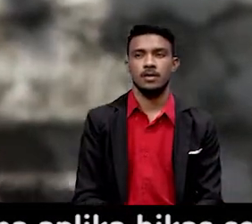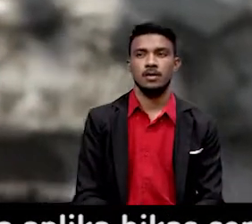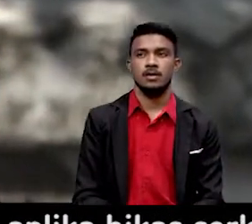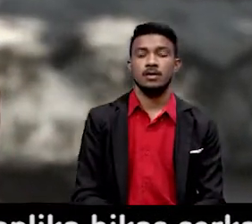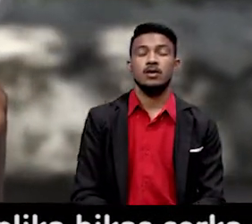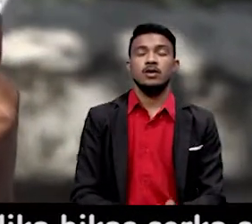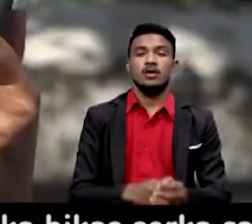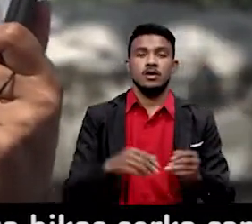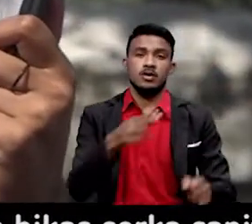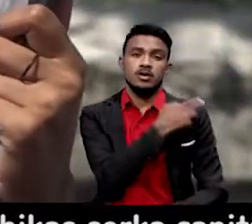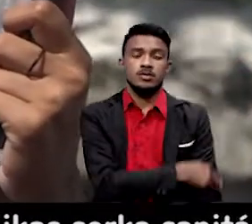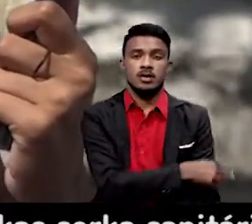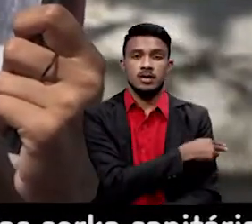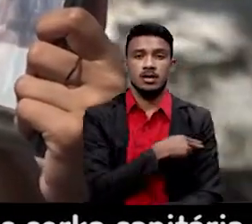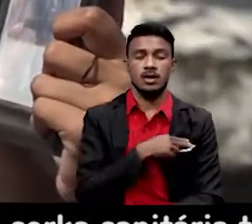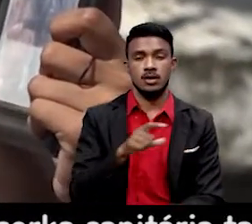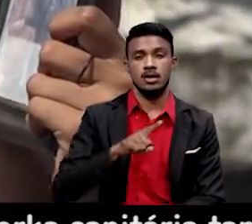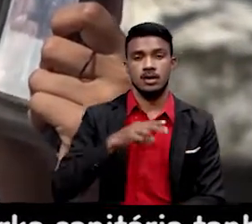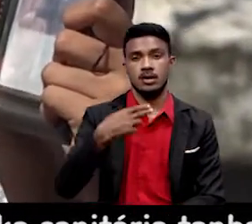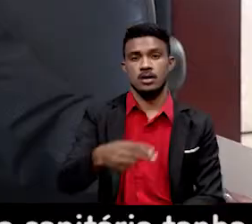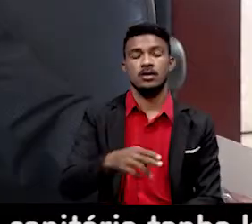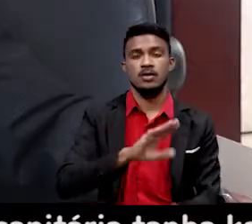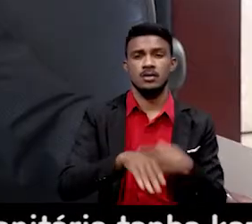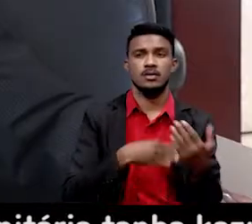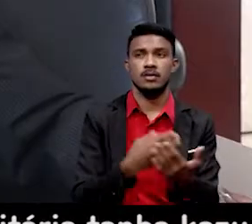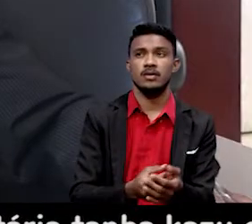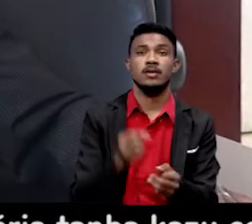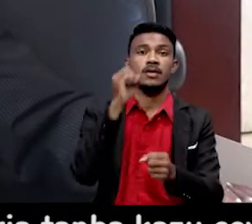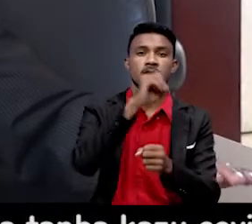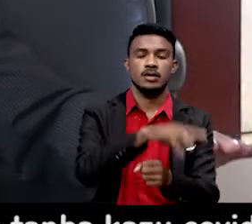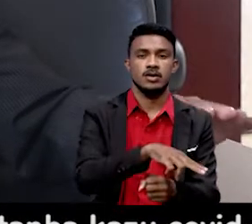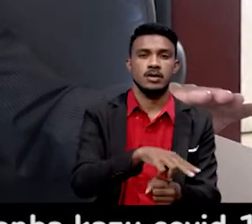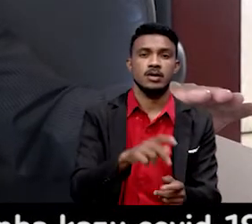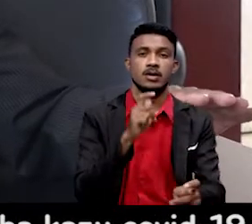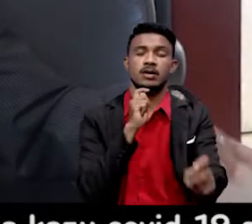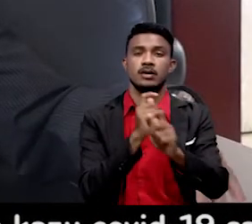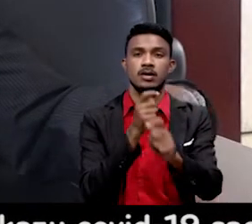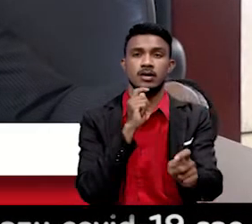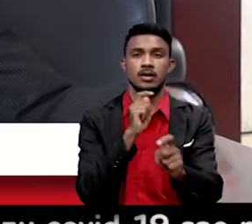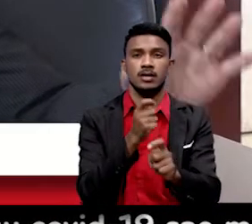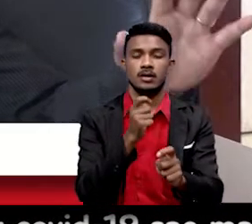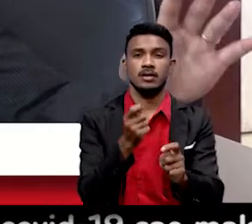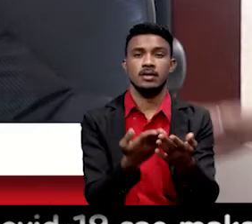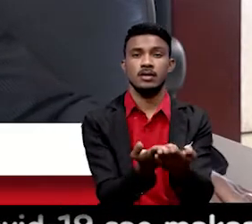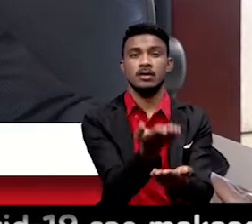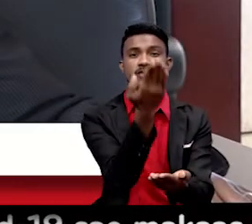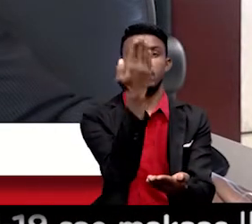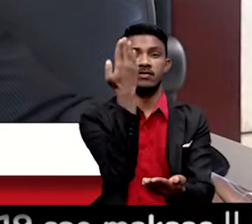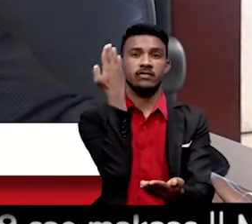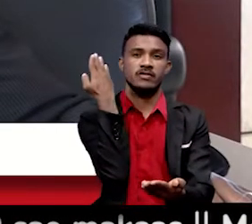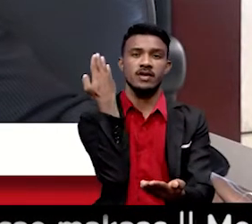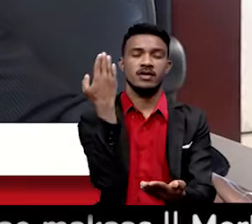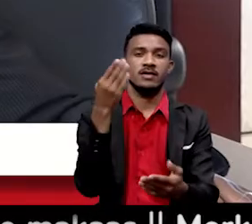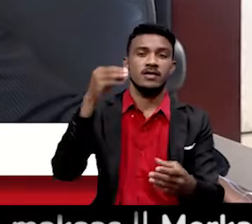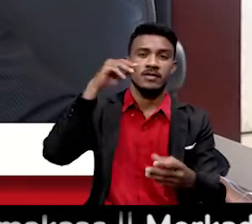Wirwisada. Toi hanaba, botamak nahir ne hakso itung, hino ne foti ni nia be kidung ne sa fakar tumbe, ami